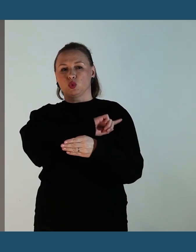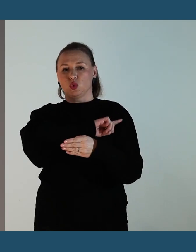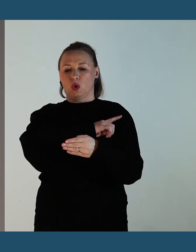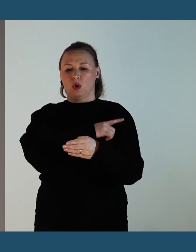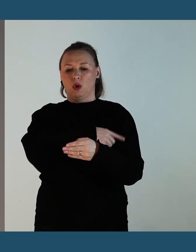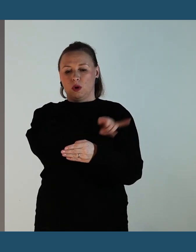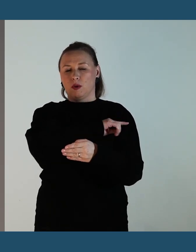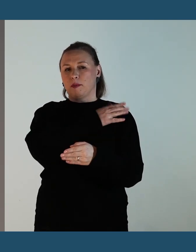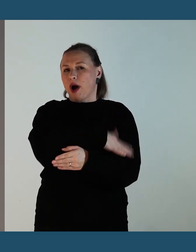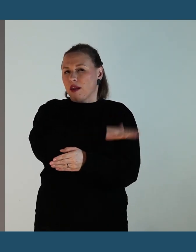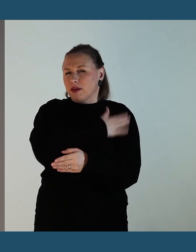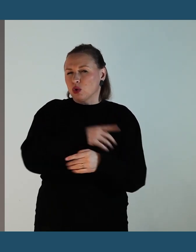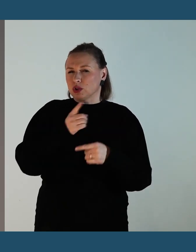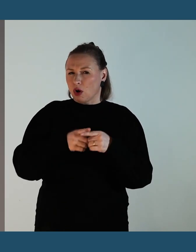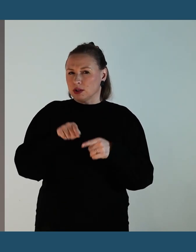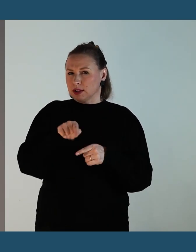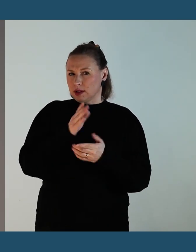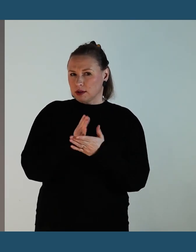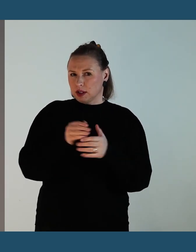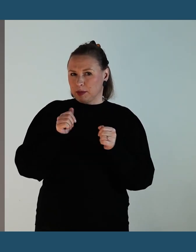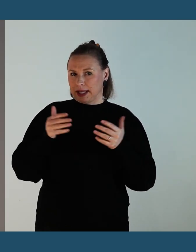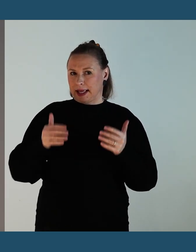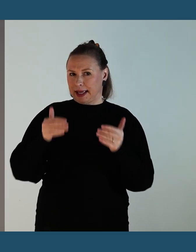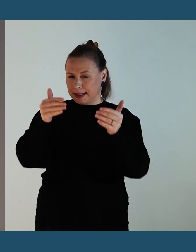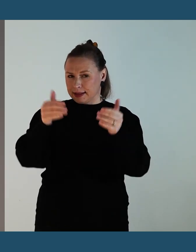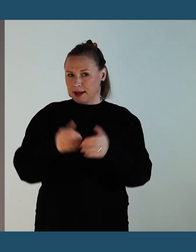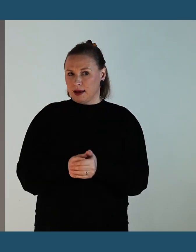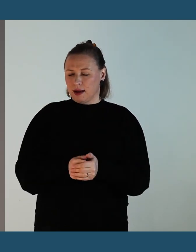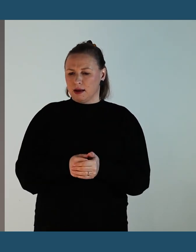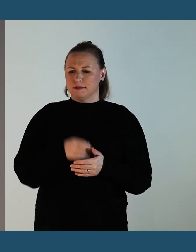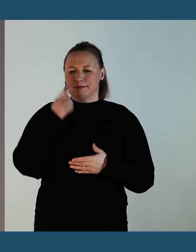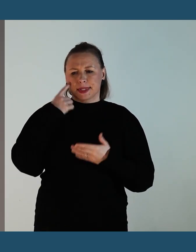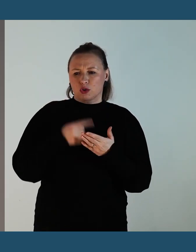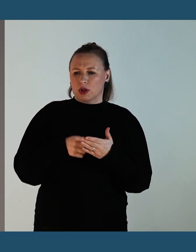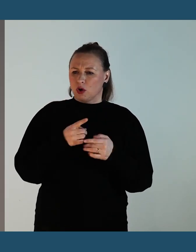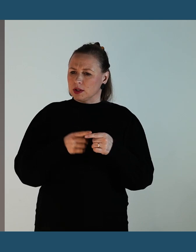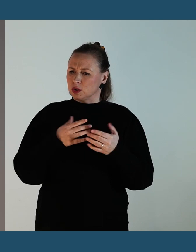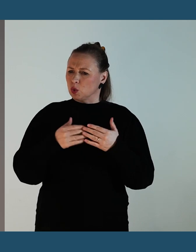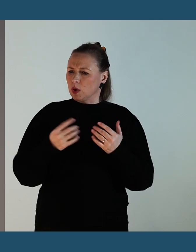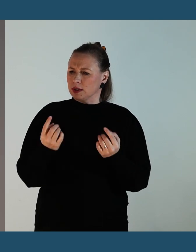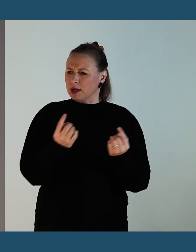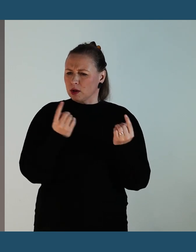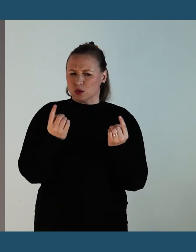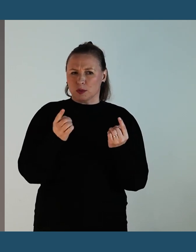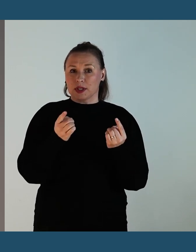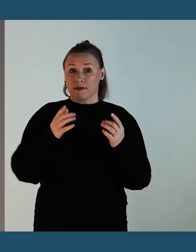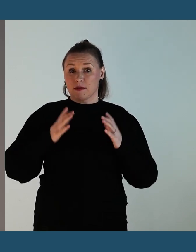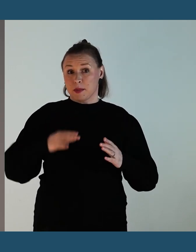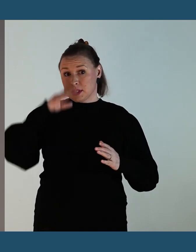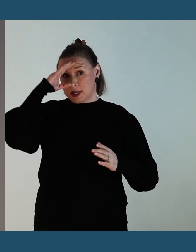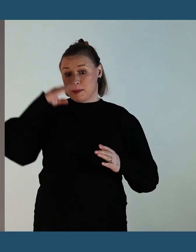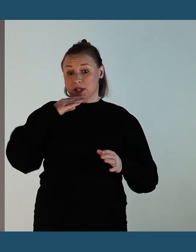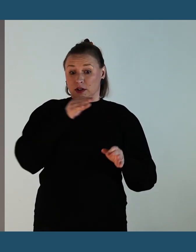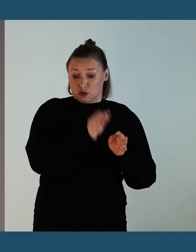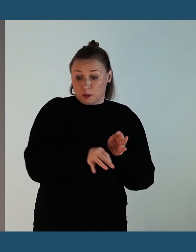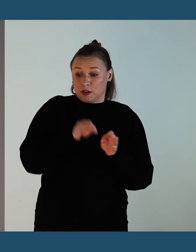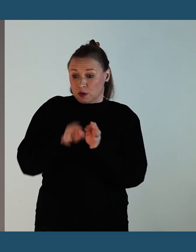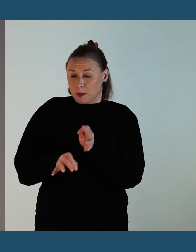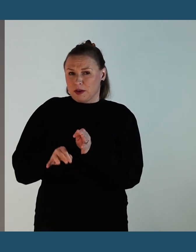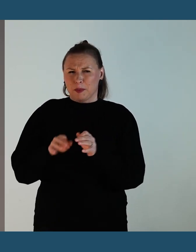myöskin kehitettäisiin, että pystyttäisiin tunnistamaan niitä työtilaisuuksia esimerkiksi vammaisille ihmisille paremmin ja myöskin